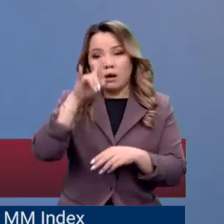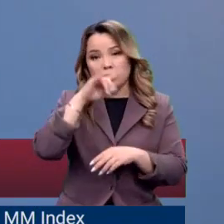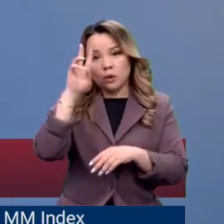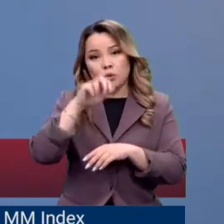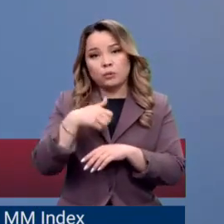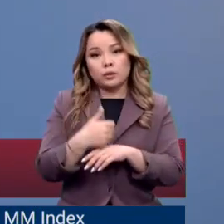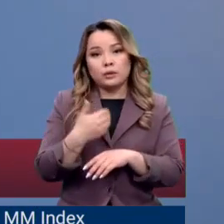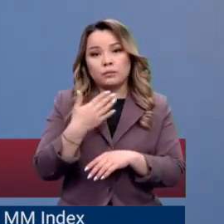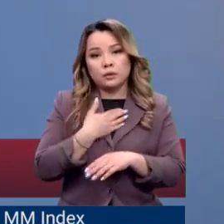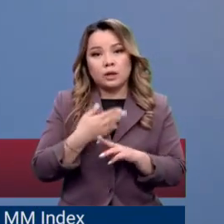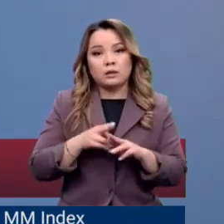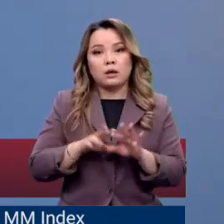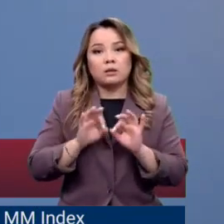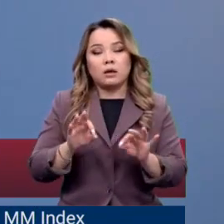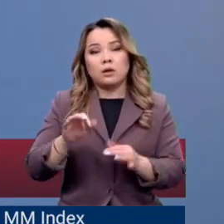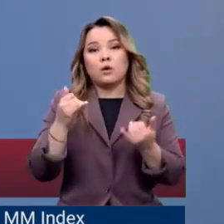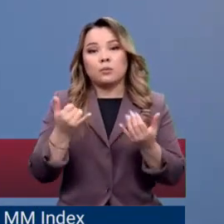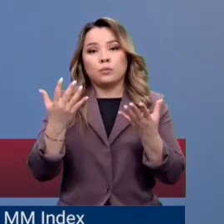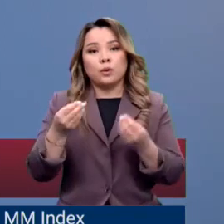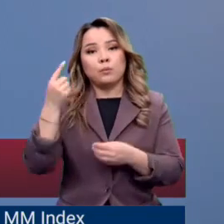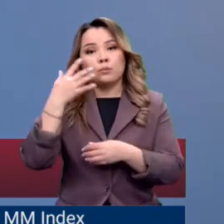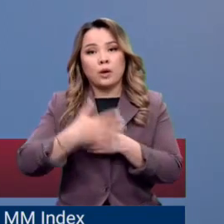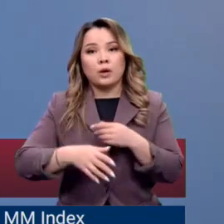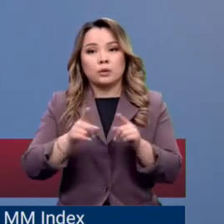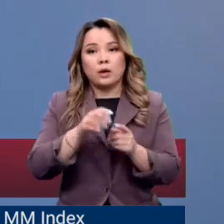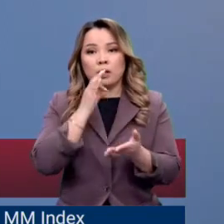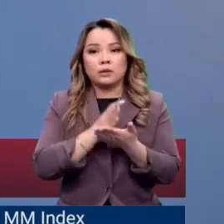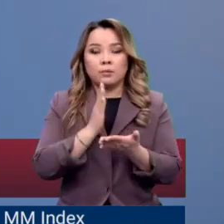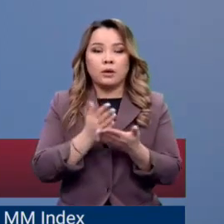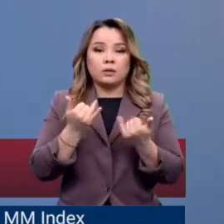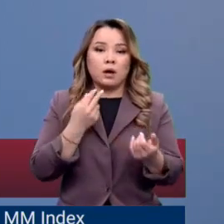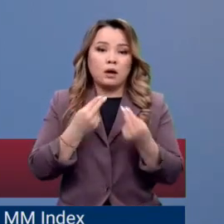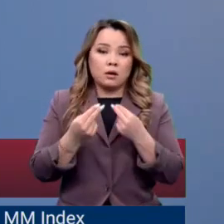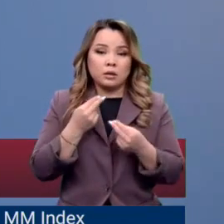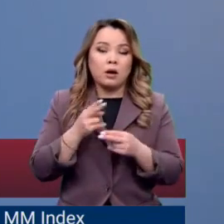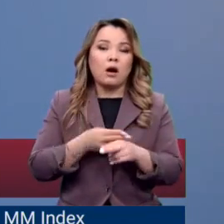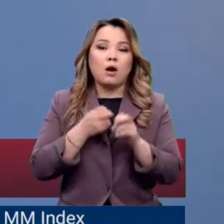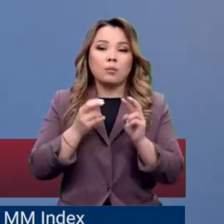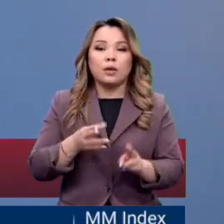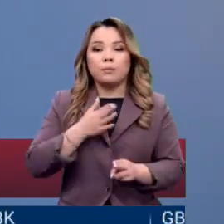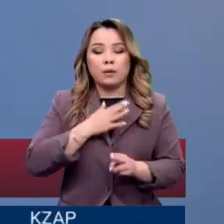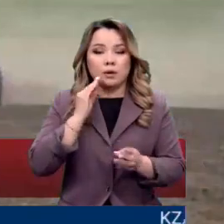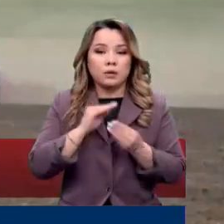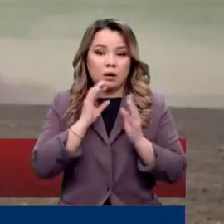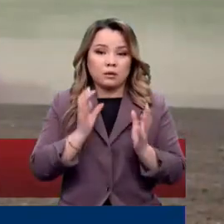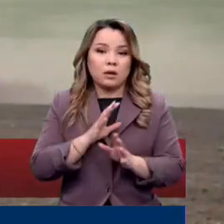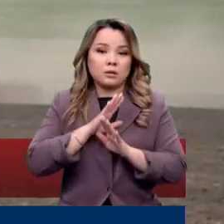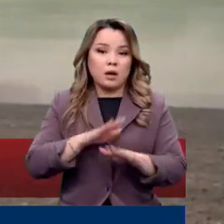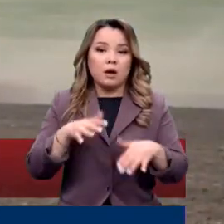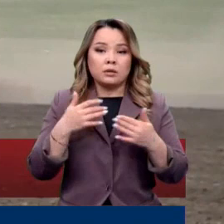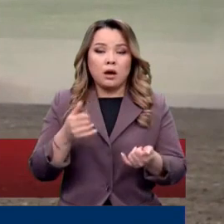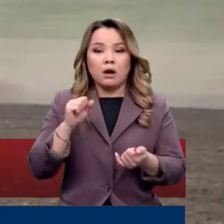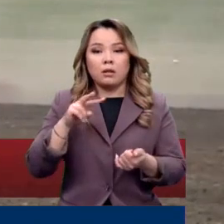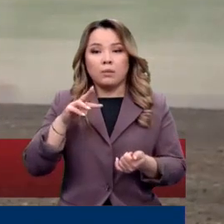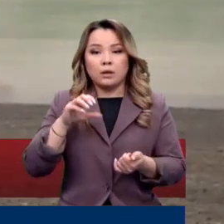үкіметі былайша айтқанда, міне бүгін түсінетін уақыты келді ғой. Азық-түлік қауіпсіздігі біздің елімізде сақталмаған.